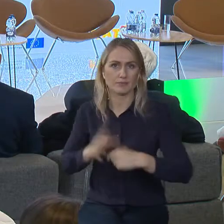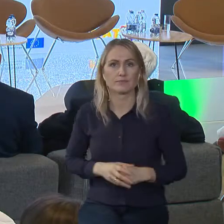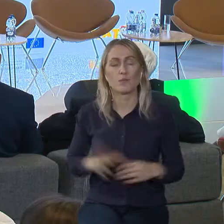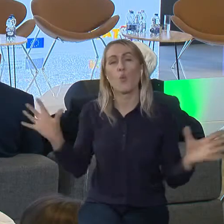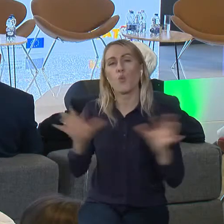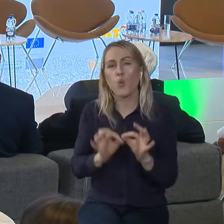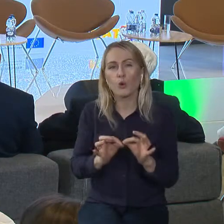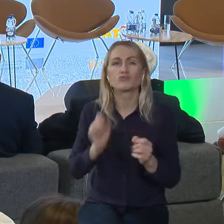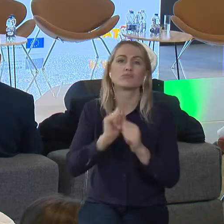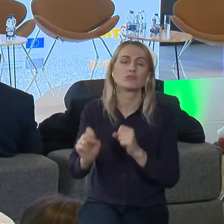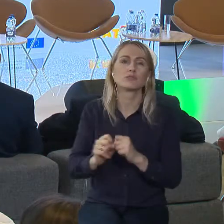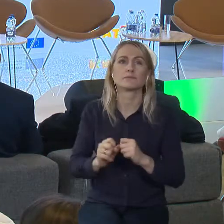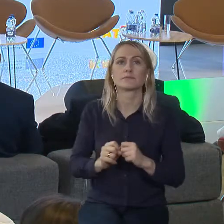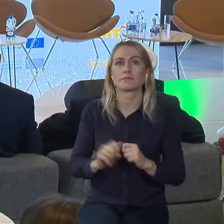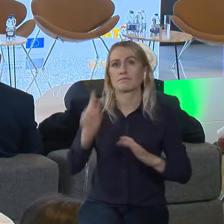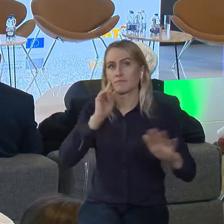mamy około